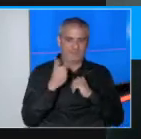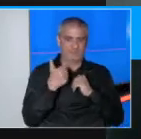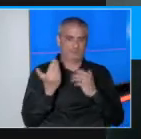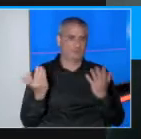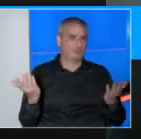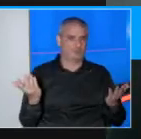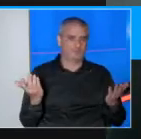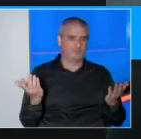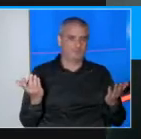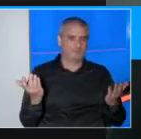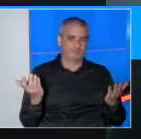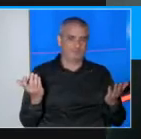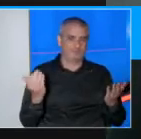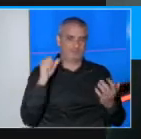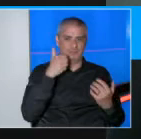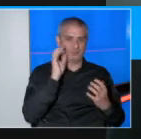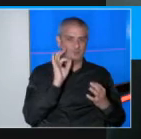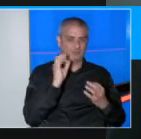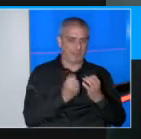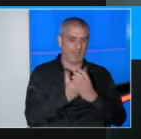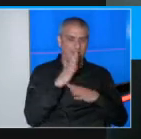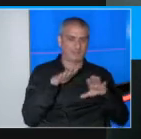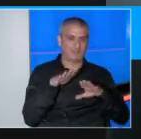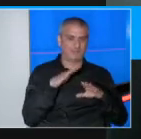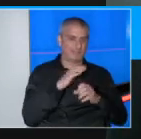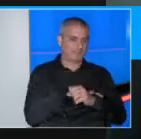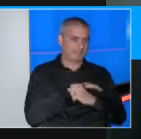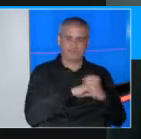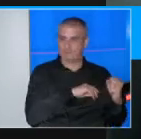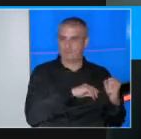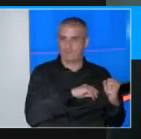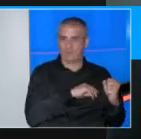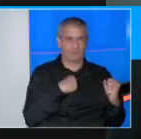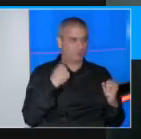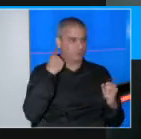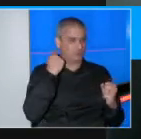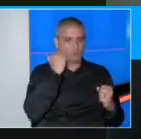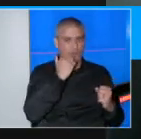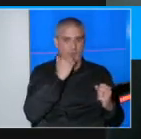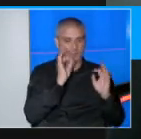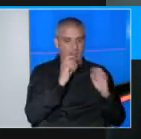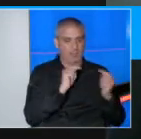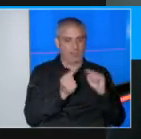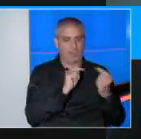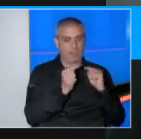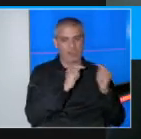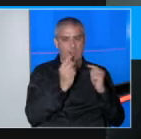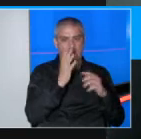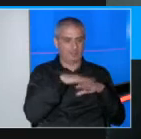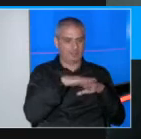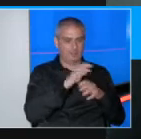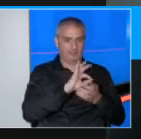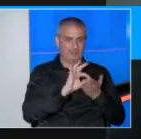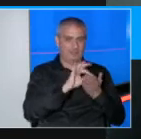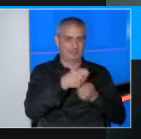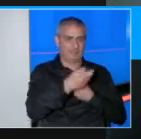הראשונים, הראשונים של הקמת ממשלת השמאל, שאנחנו שומעים כל יום, הם עדיין מתווכחים על תיק